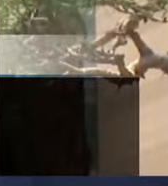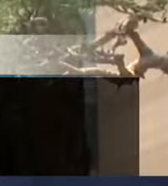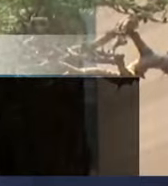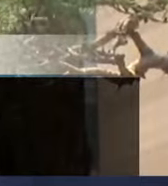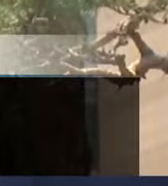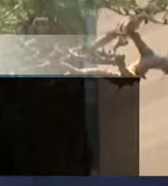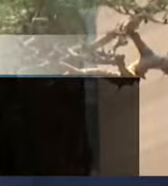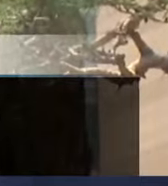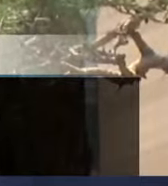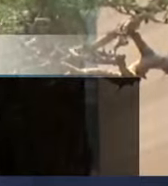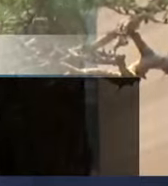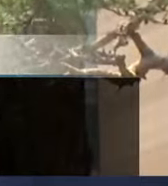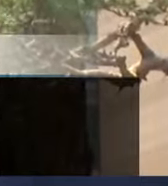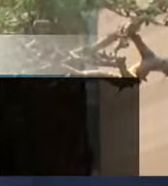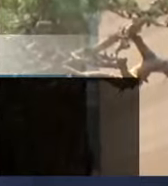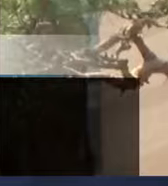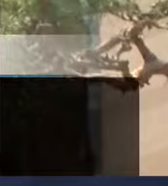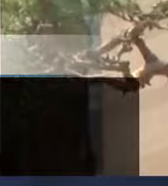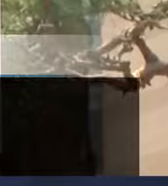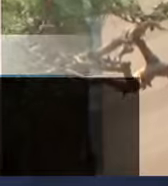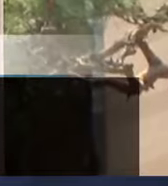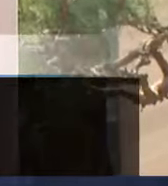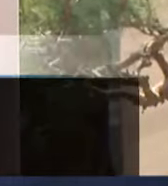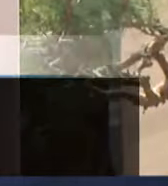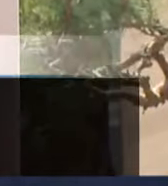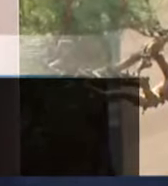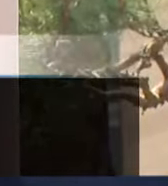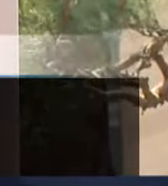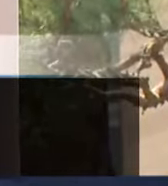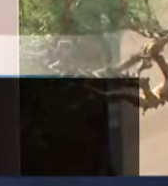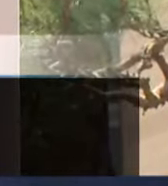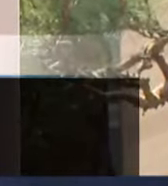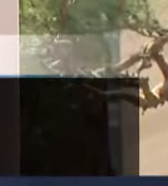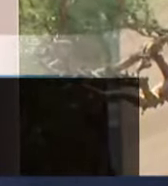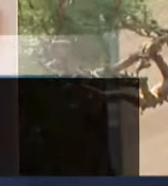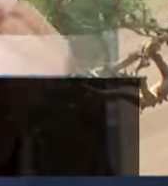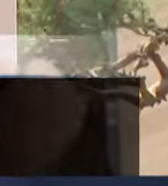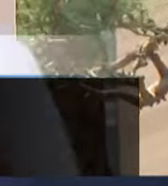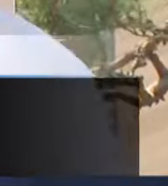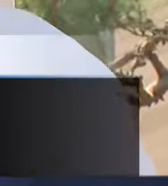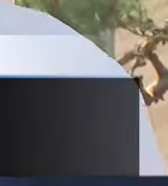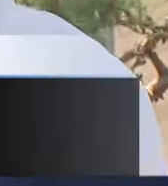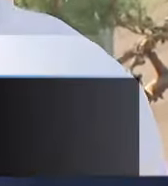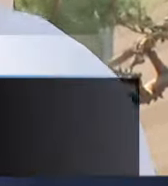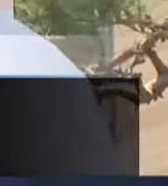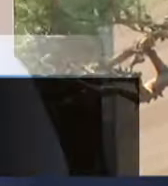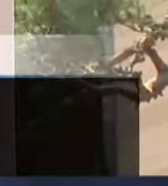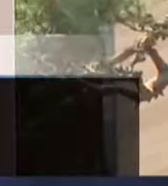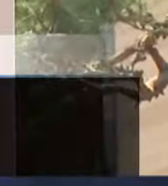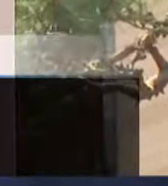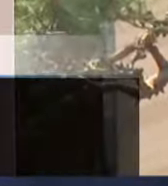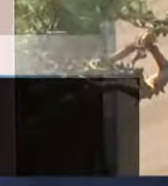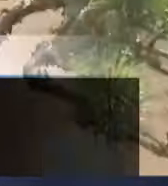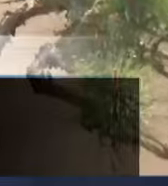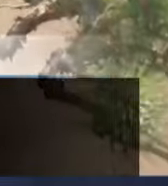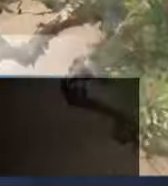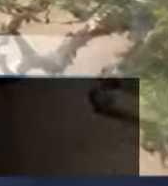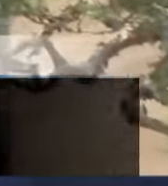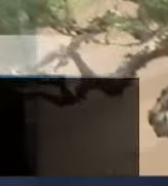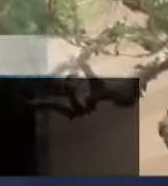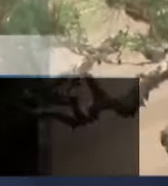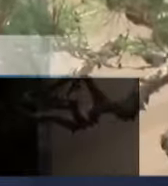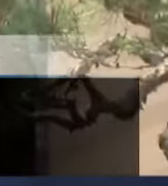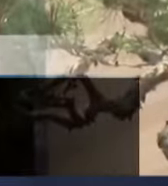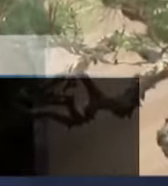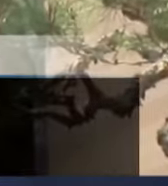표를 받겠다는 사람들 아닙니까? 저 사람들의 발상에는 하방의 한계가 없습니다. 진짜로 저는 그렇게 할 것 같이 갈 거라고 생각합니다.